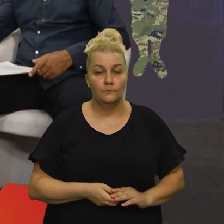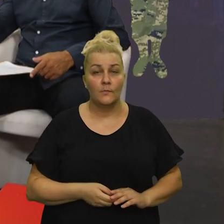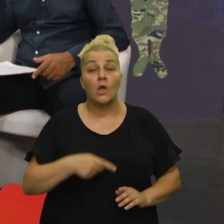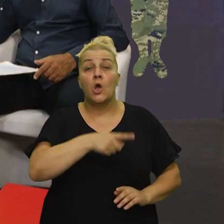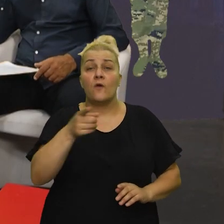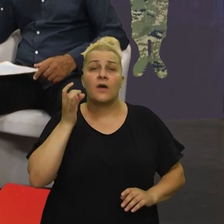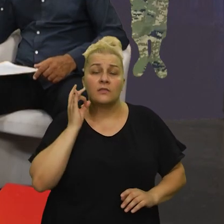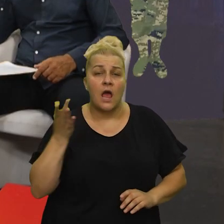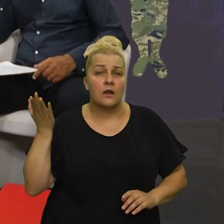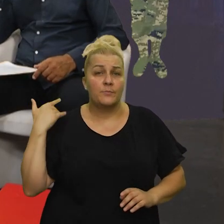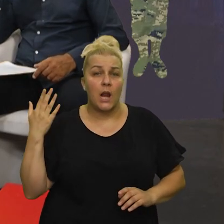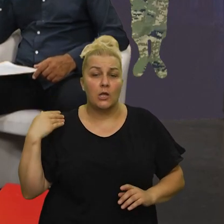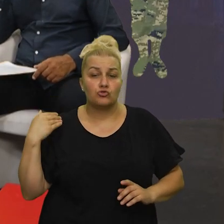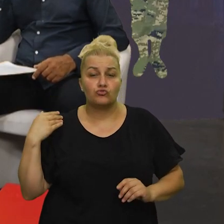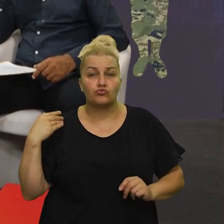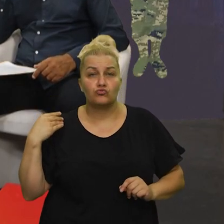Ti dani su bili